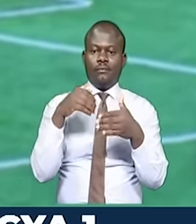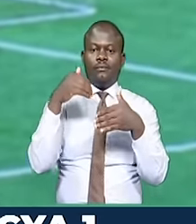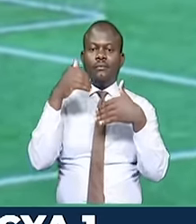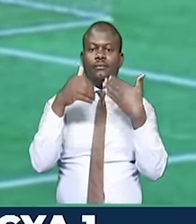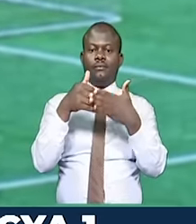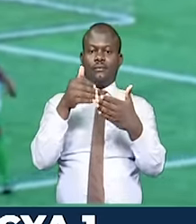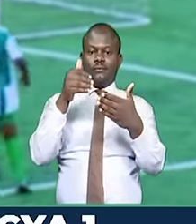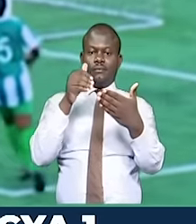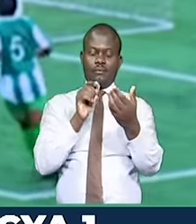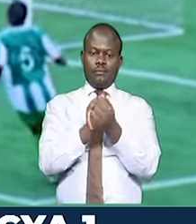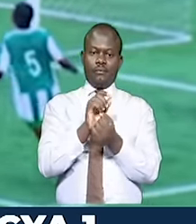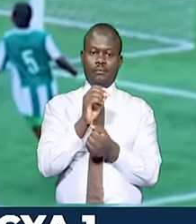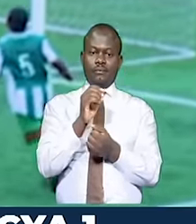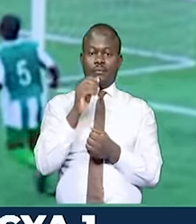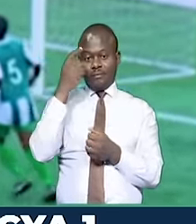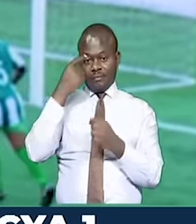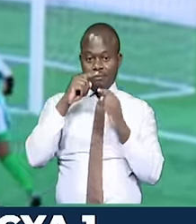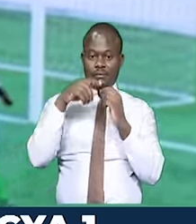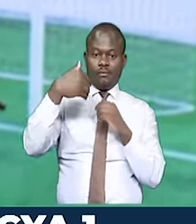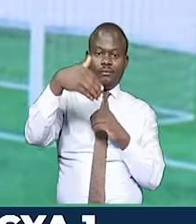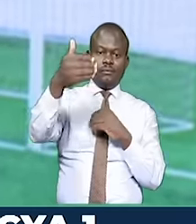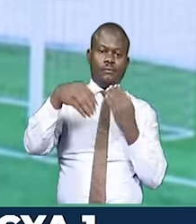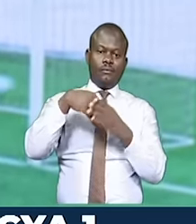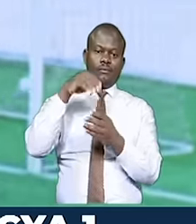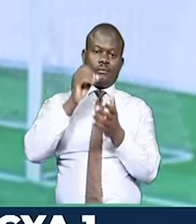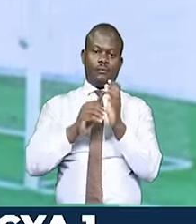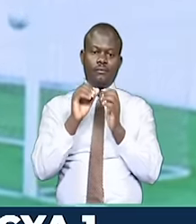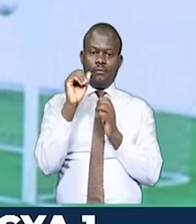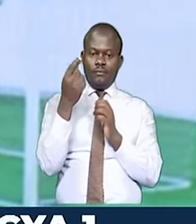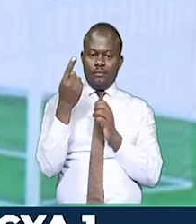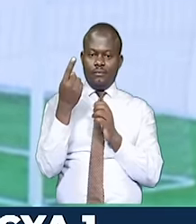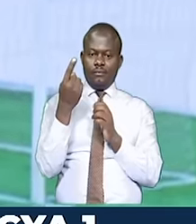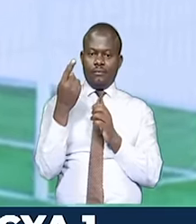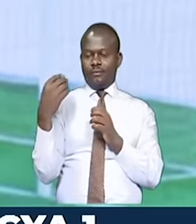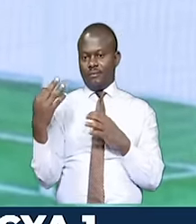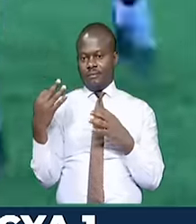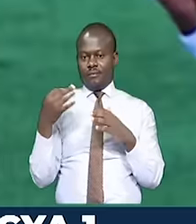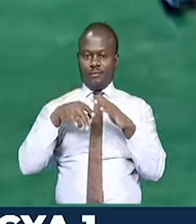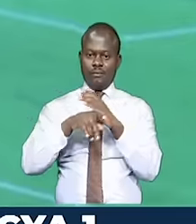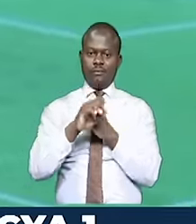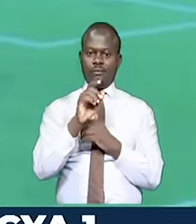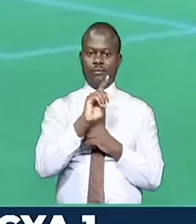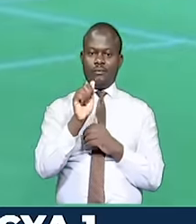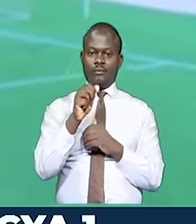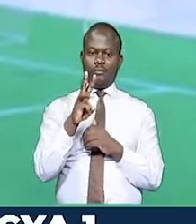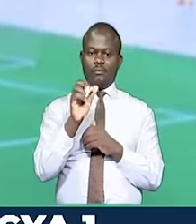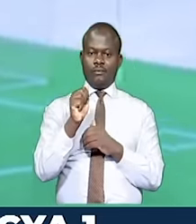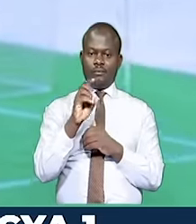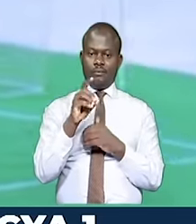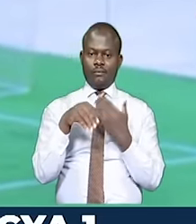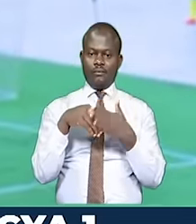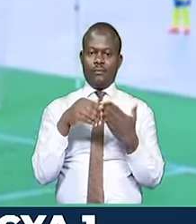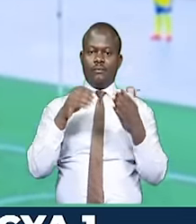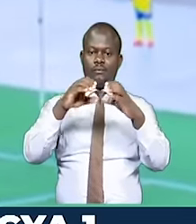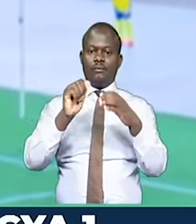bahuje n'ikipe ya Forever banazamukanye mu kiciro cya mbere bitego bitatu byatsinzwe na rutezamu za Wadi bituma ikipe